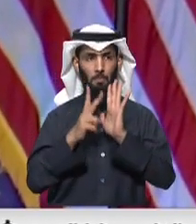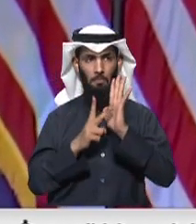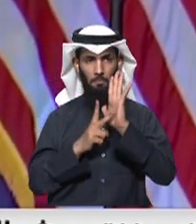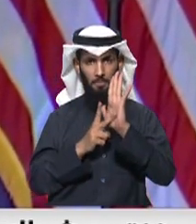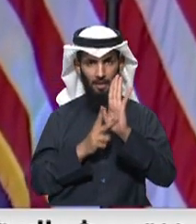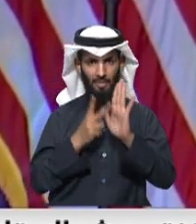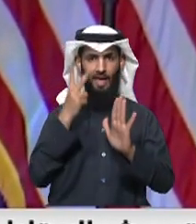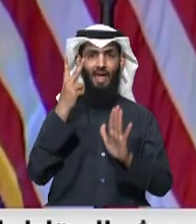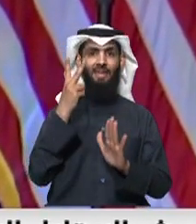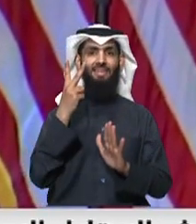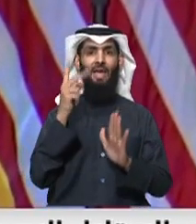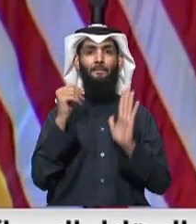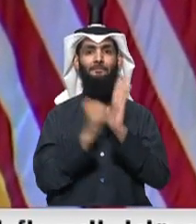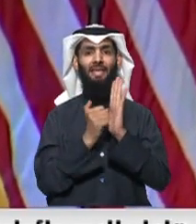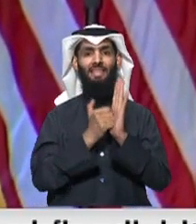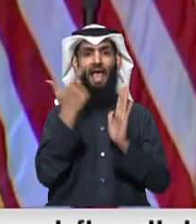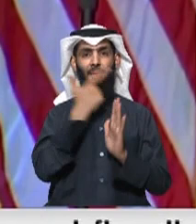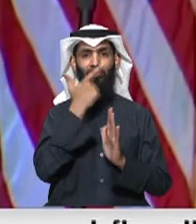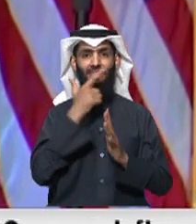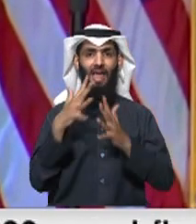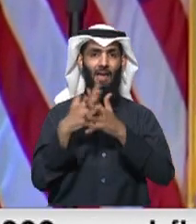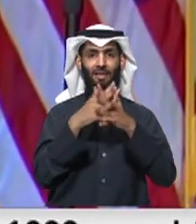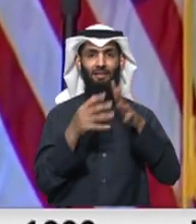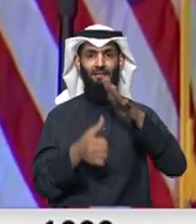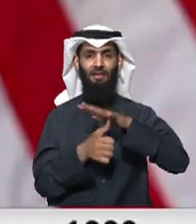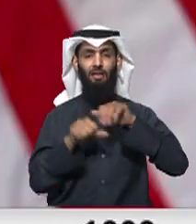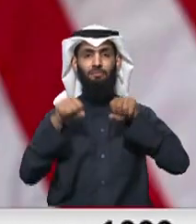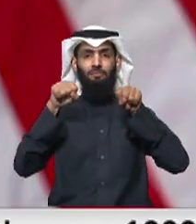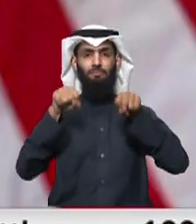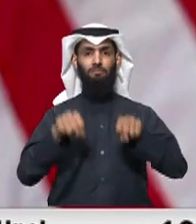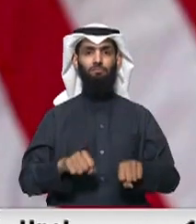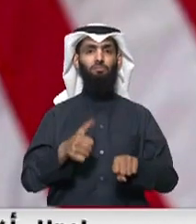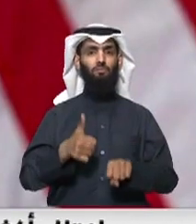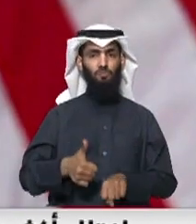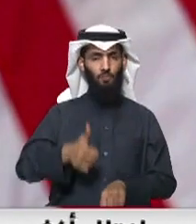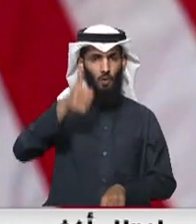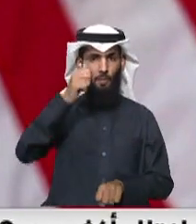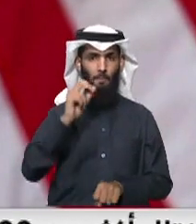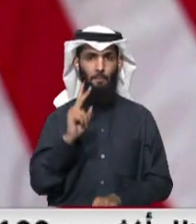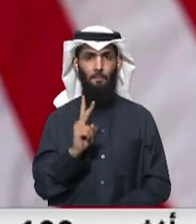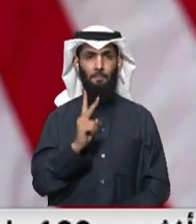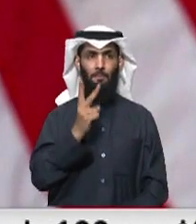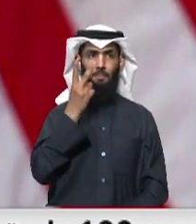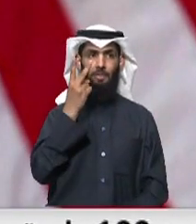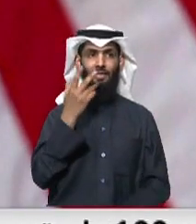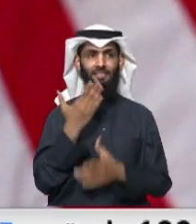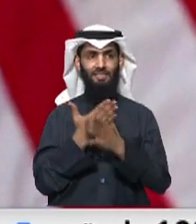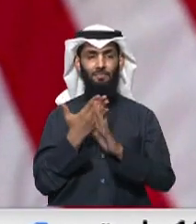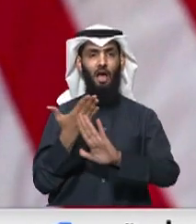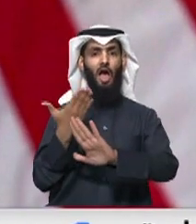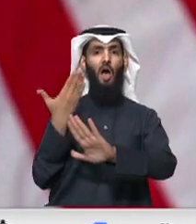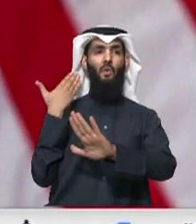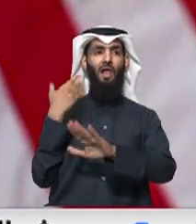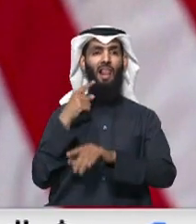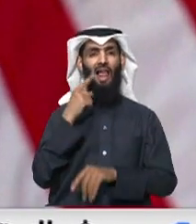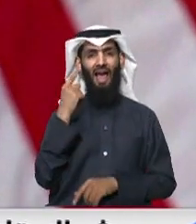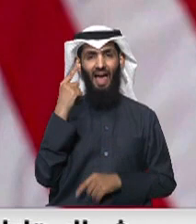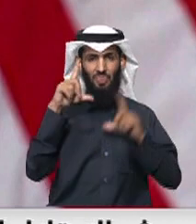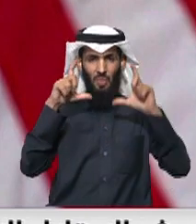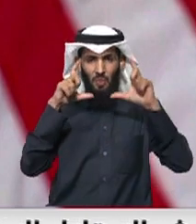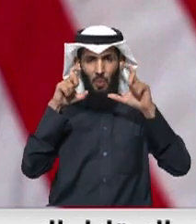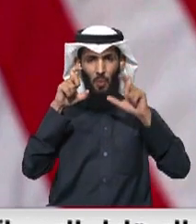ابوابه بعد انسحاب منافسه الابرز عن الحزب الجمهوري حكم فلوريدا روندي ستانس واعلانه